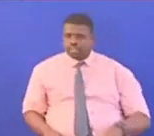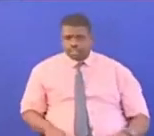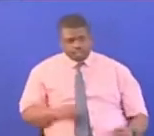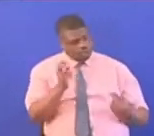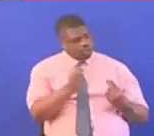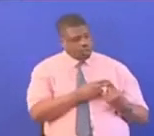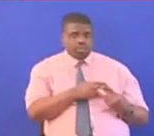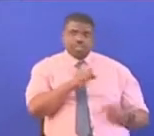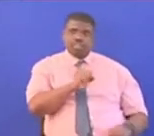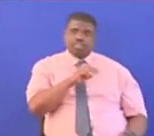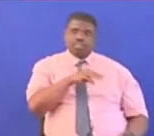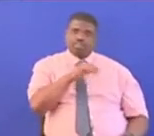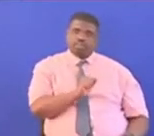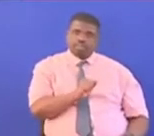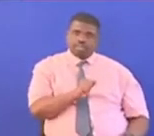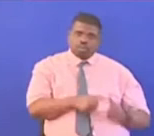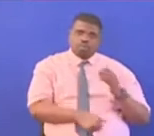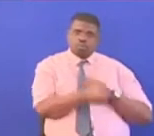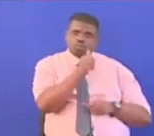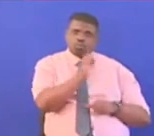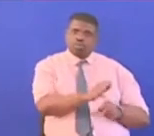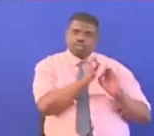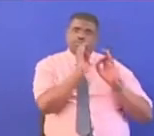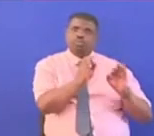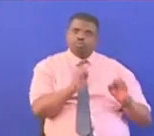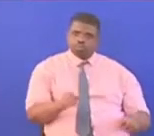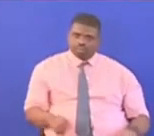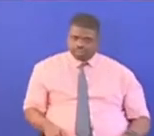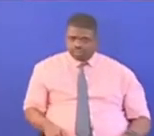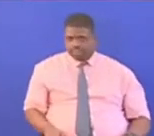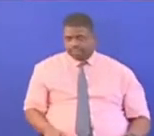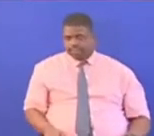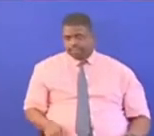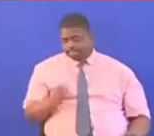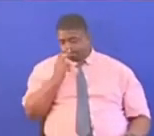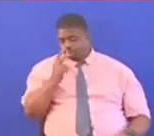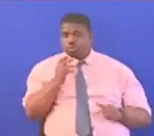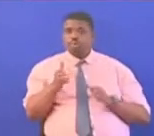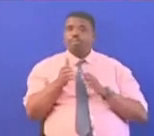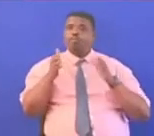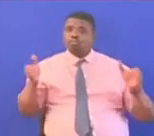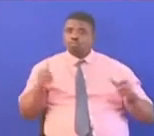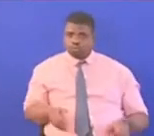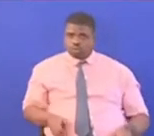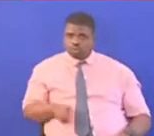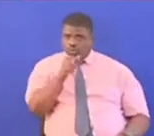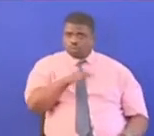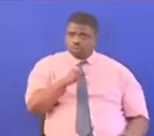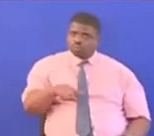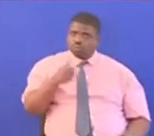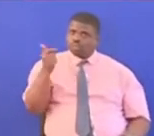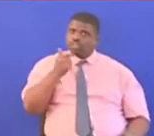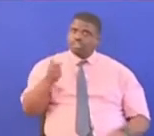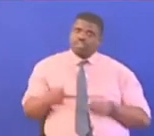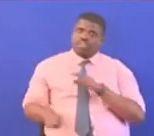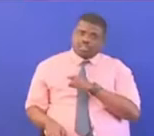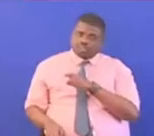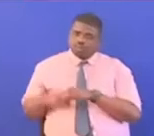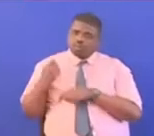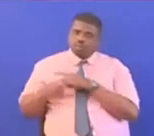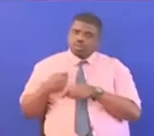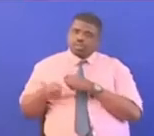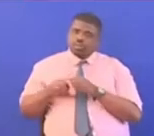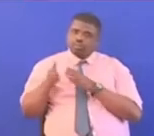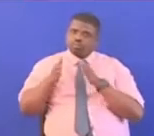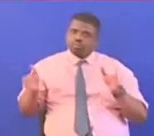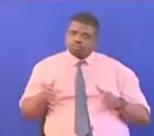Suluhu Hassan kwa uongozi wake mzuri na kwa maono yake makubwa alionayo kwa Watanzania, hasa kwa kuendelea